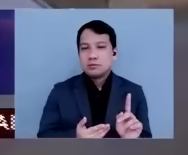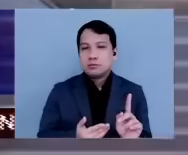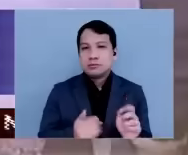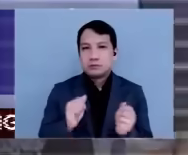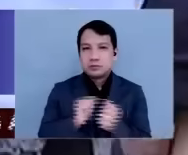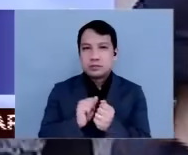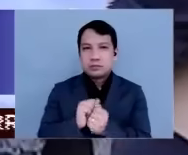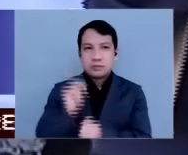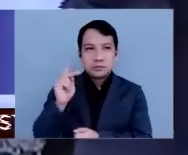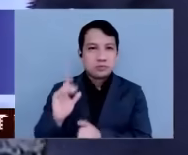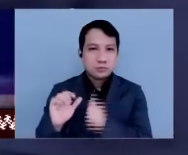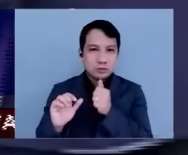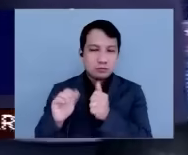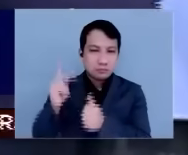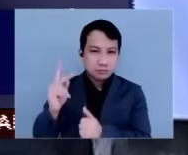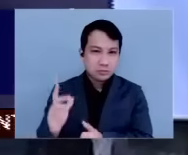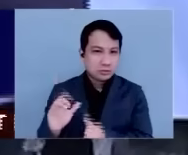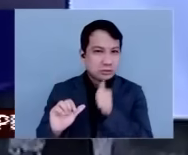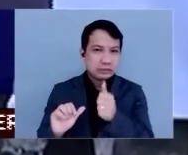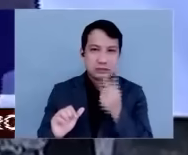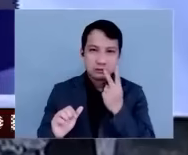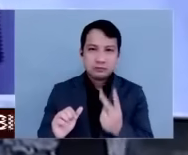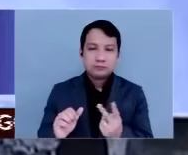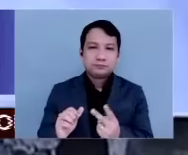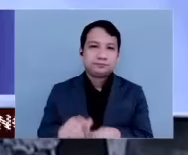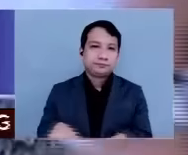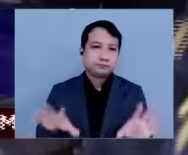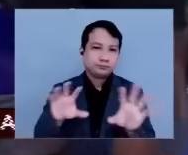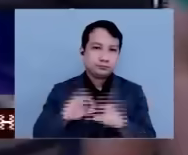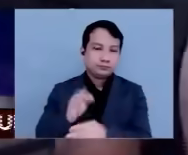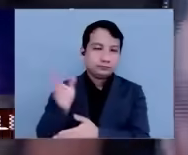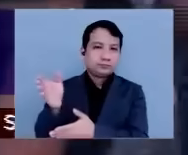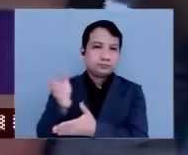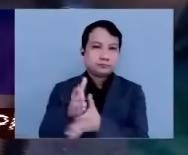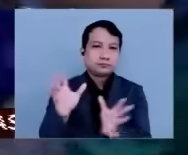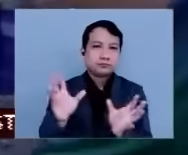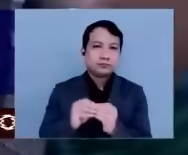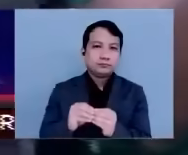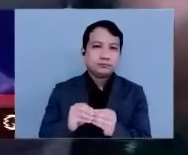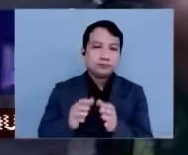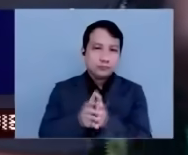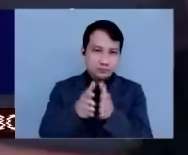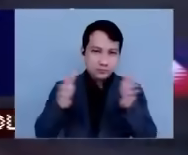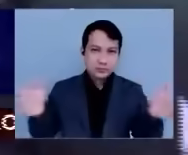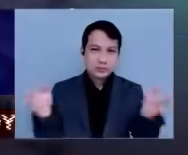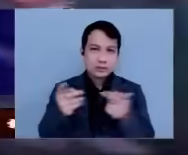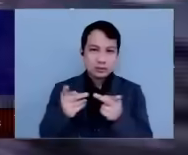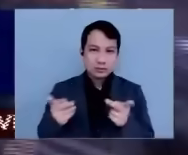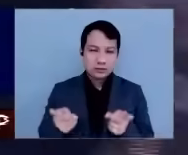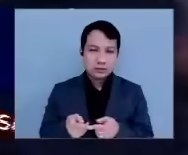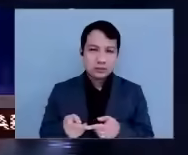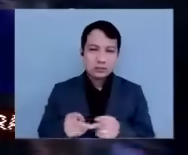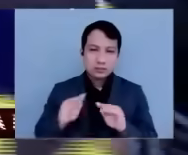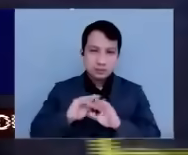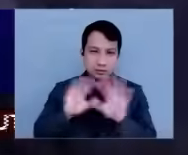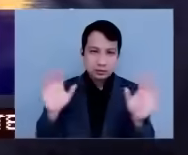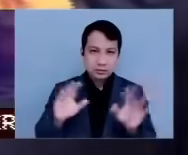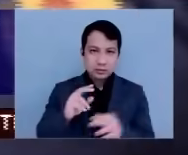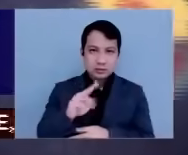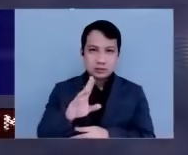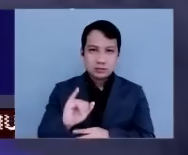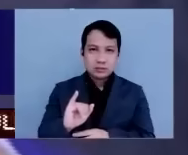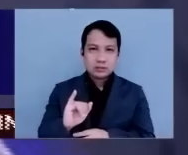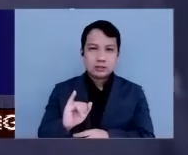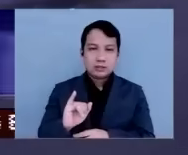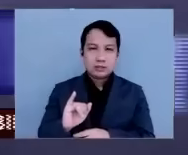Quiboloy. Hindi pa natapos ang pag-iikot sa compound dahil sobrang laki ng lugar. Nilinaw naman ng NBI na hindi